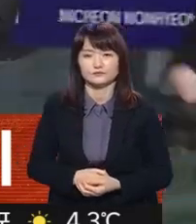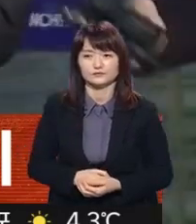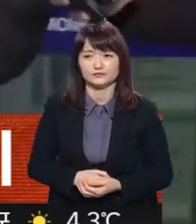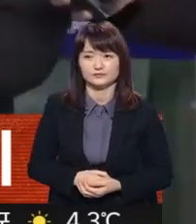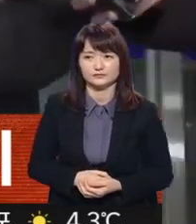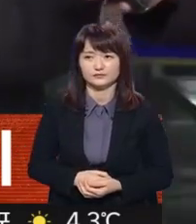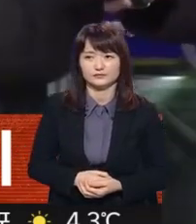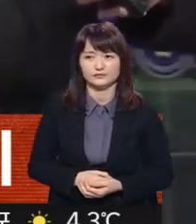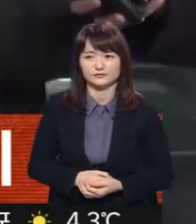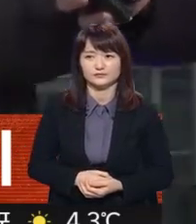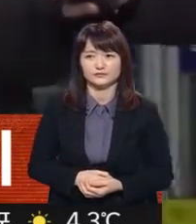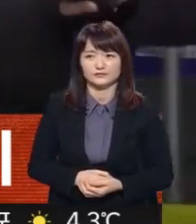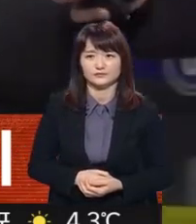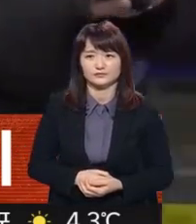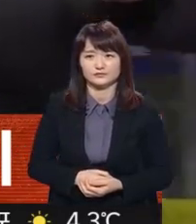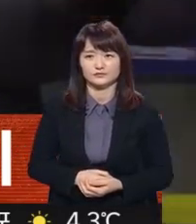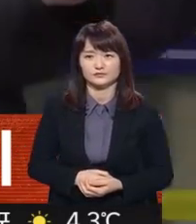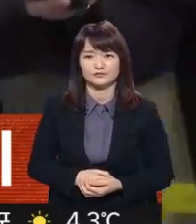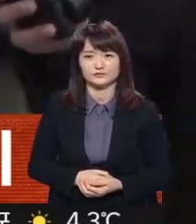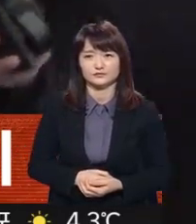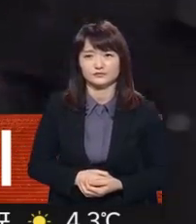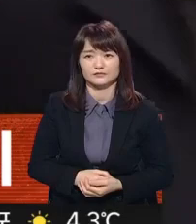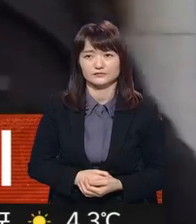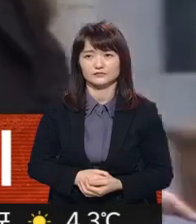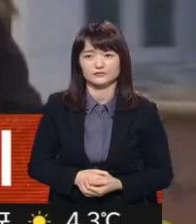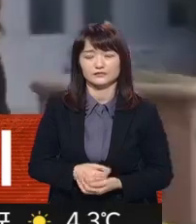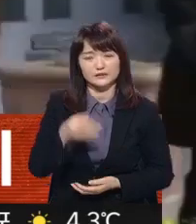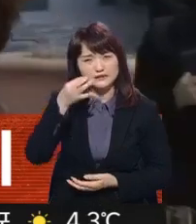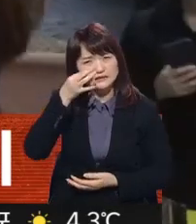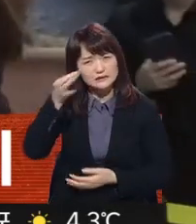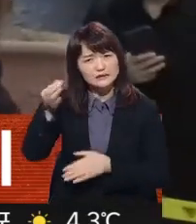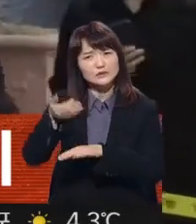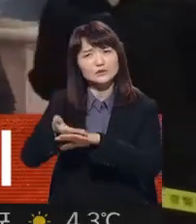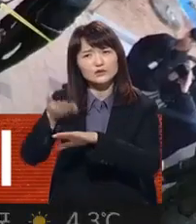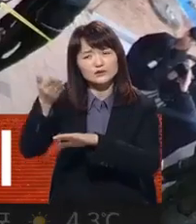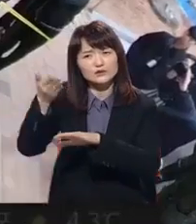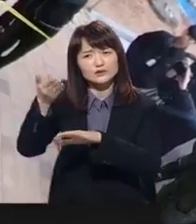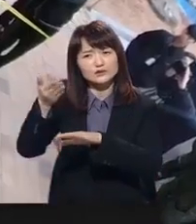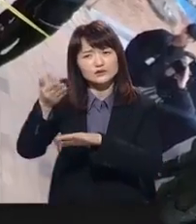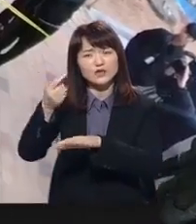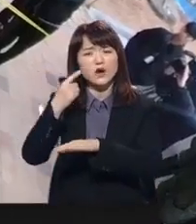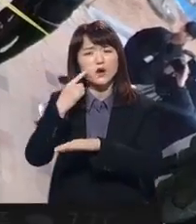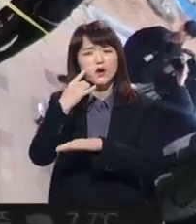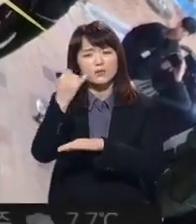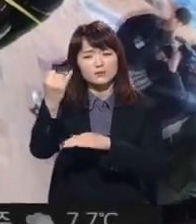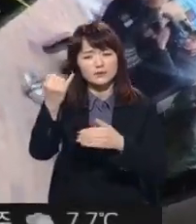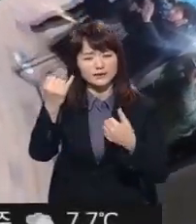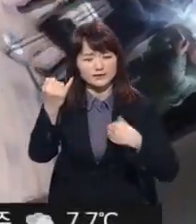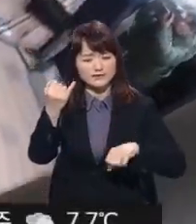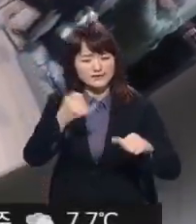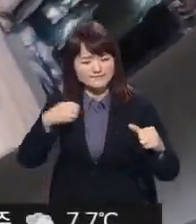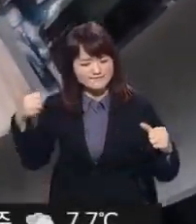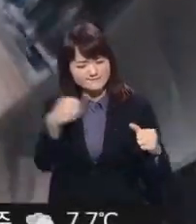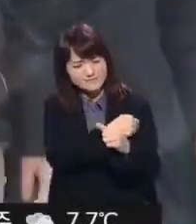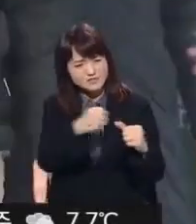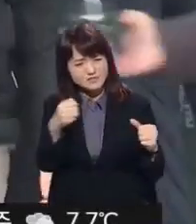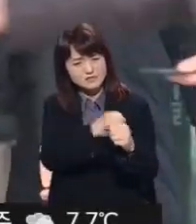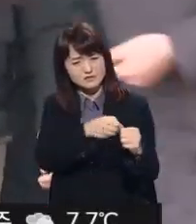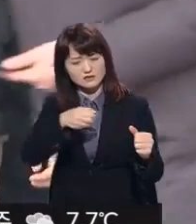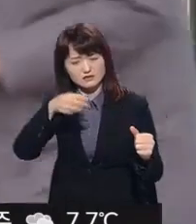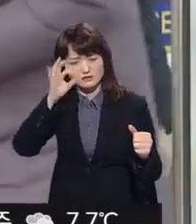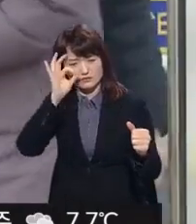뭐 10개월 이상 그걸 갖다 옆에서 지켜보면서 처음에는 자기 몰랐다라고 얘기했거든요. 그런데 저 아이가